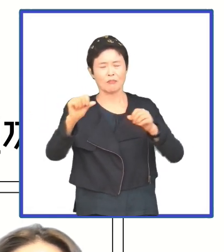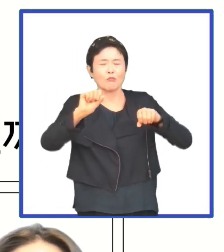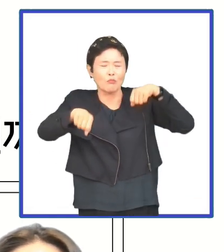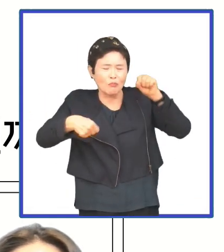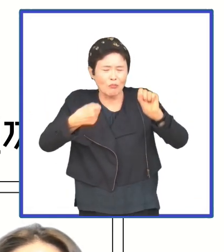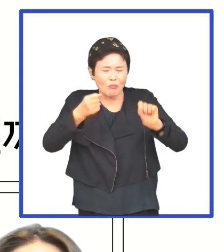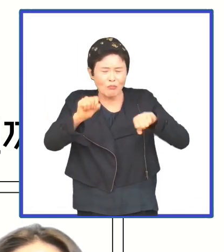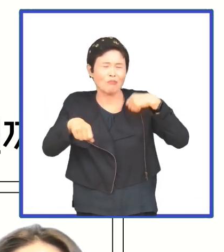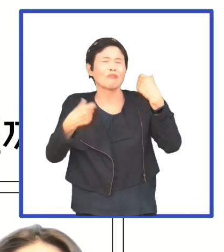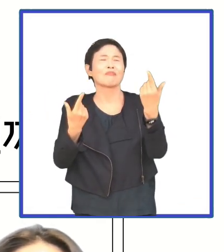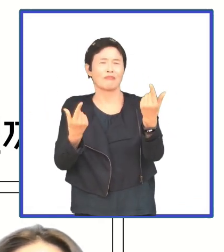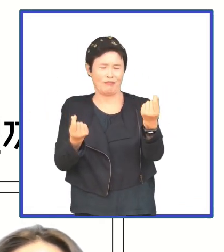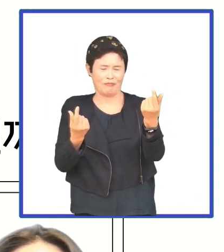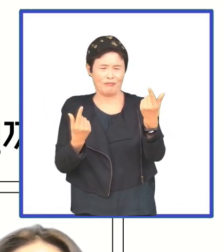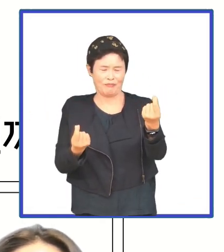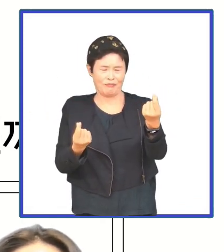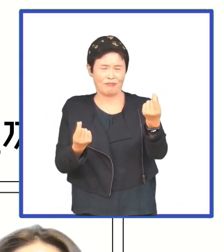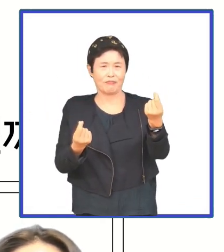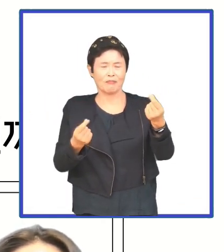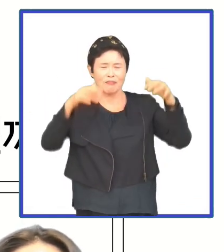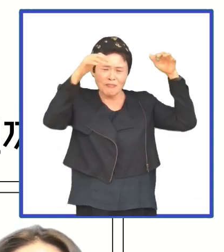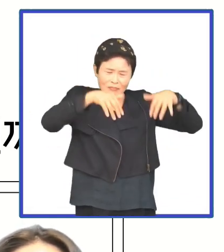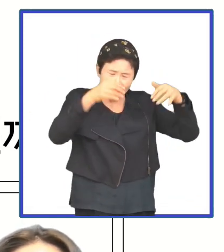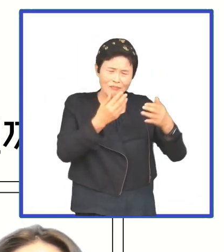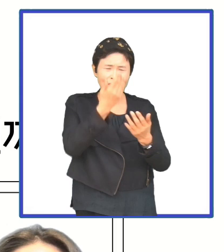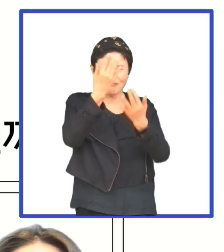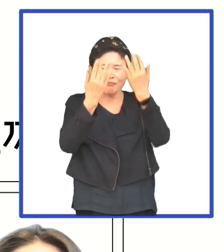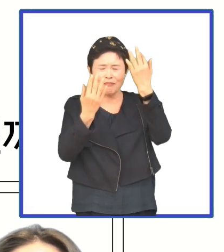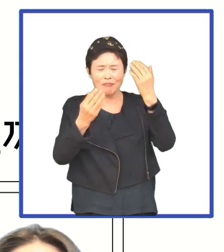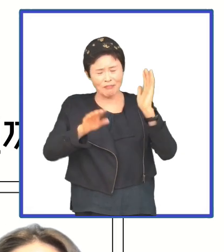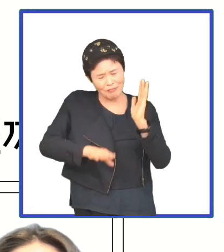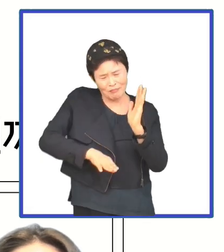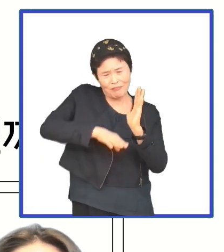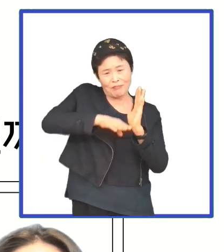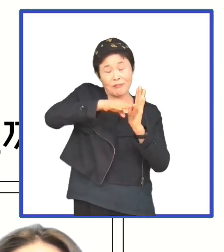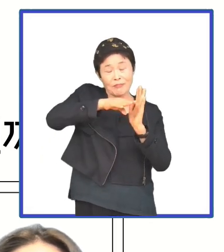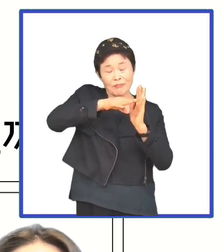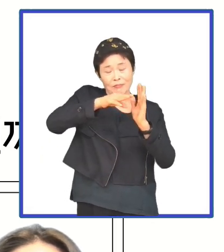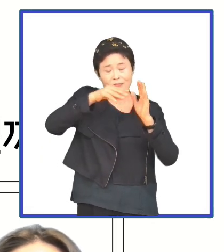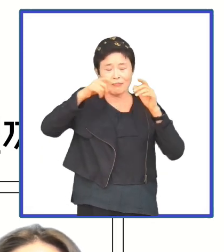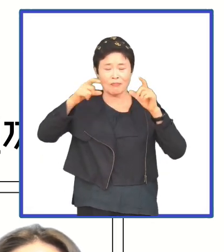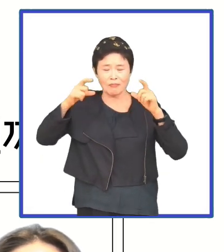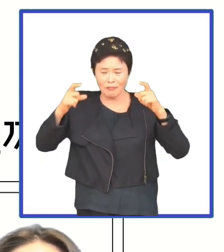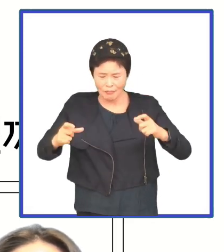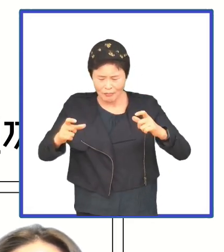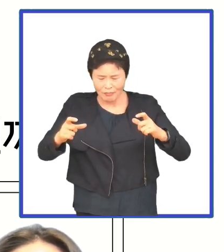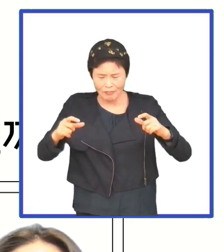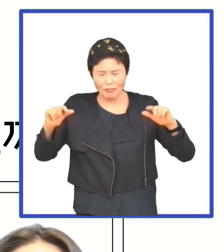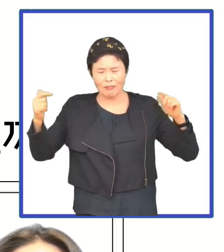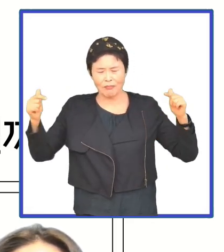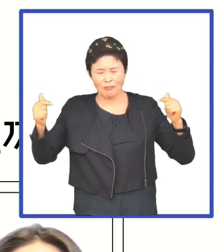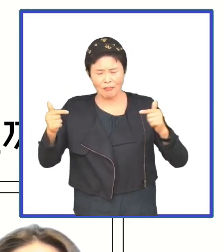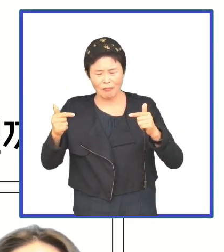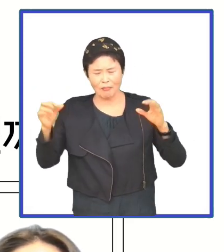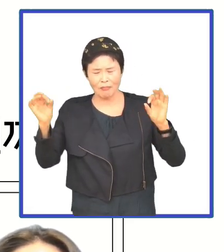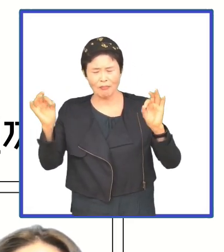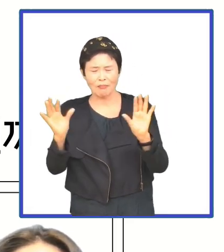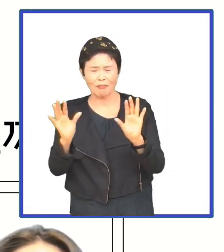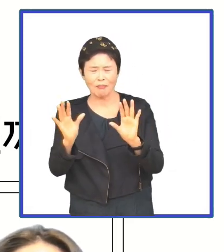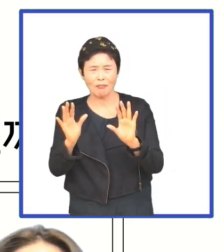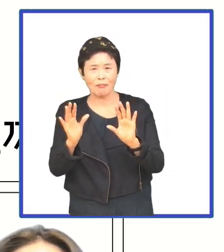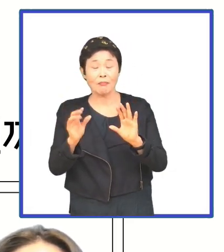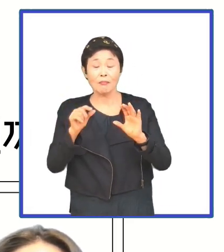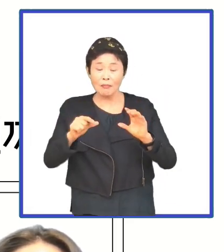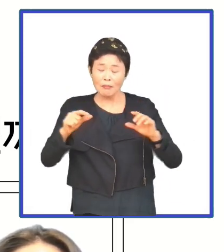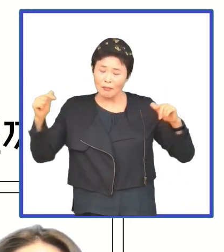생물들도 동일합니다. 앞서 폭우, 산불, 해수면 상승으로 인해서 생물들의 서식지가 사라지고 있어요.